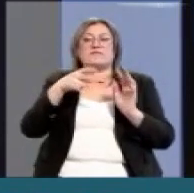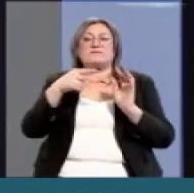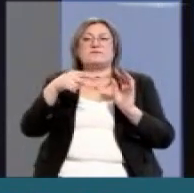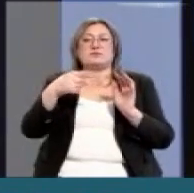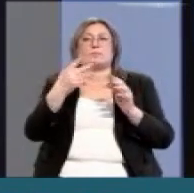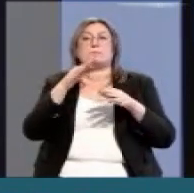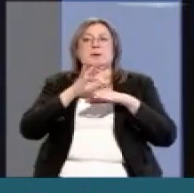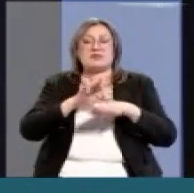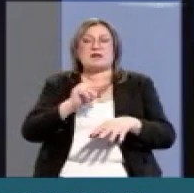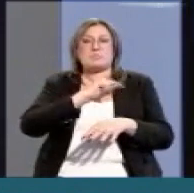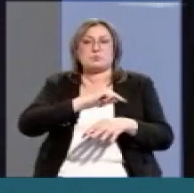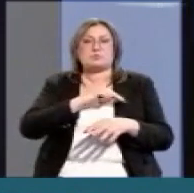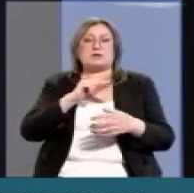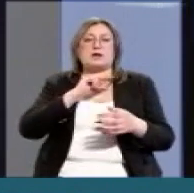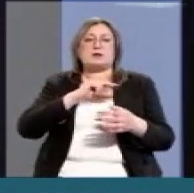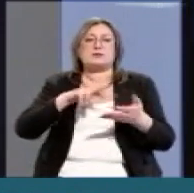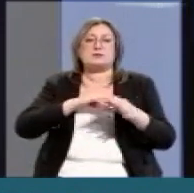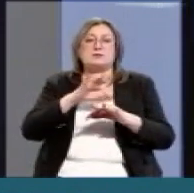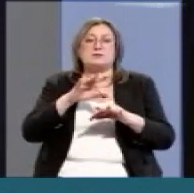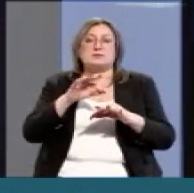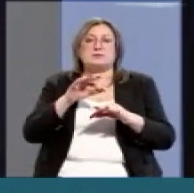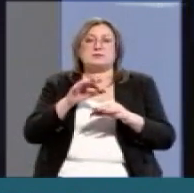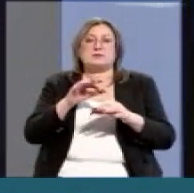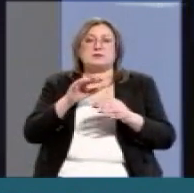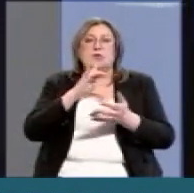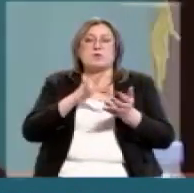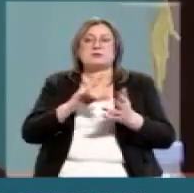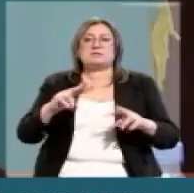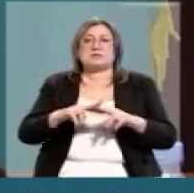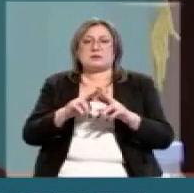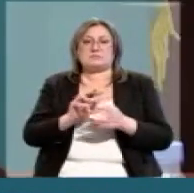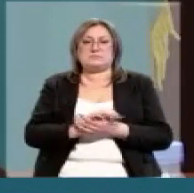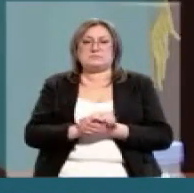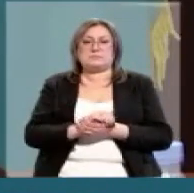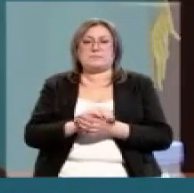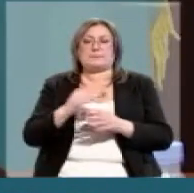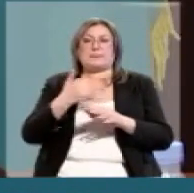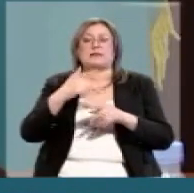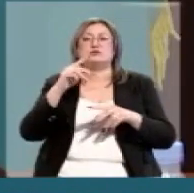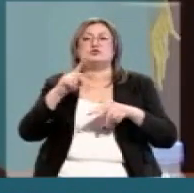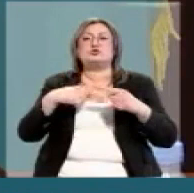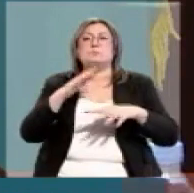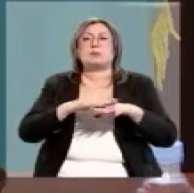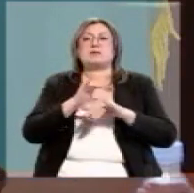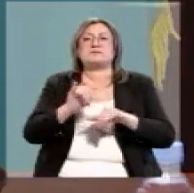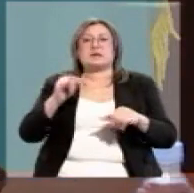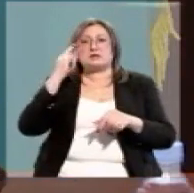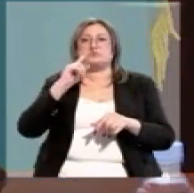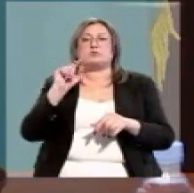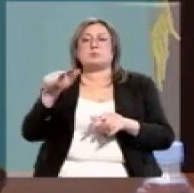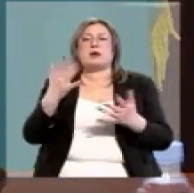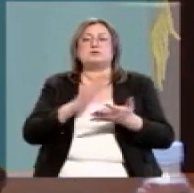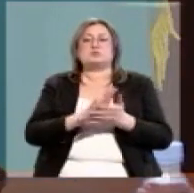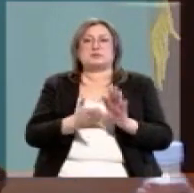землеустроительные работы. Разработчик проекта «Проектный бюро Жанабаты». Город Астана. Финансирование через Банк развития Казахстана. Ну что там?